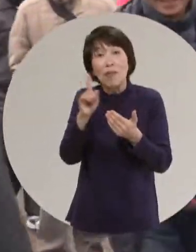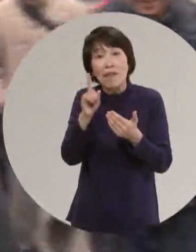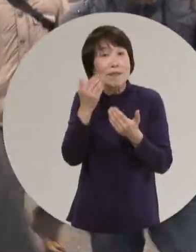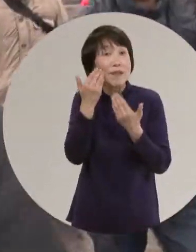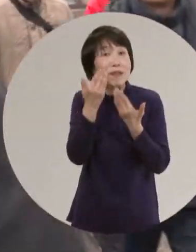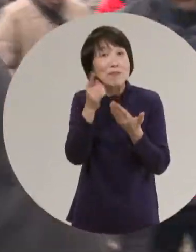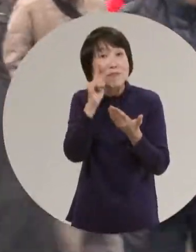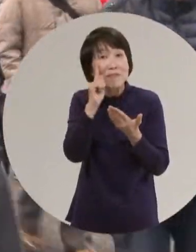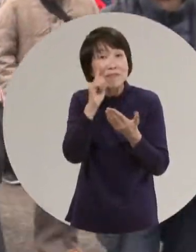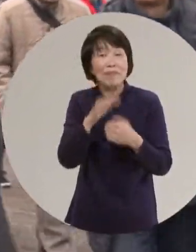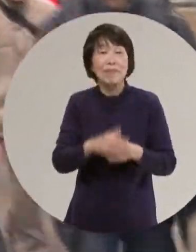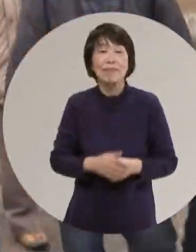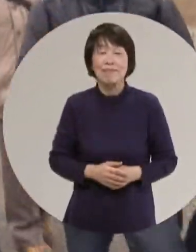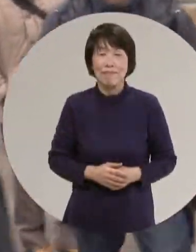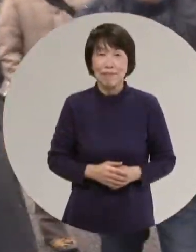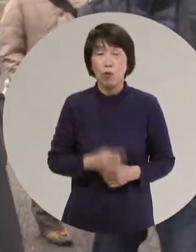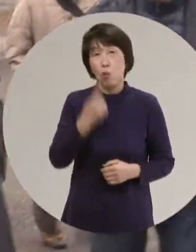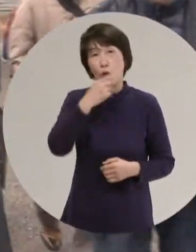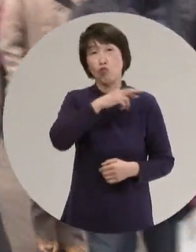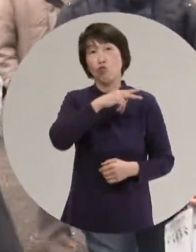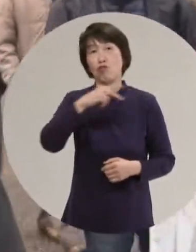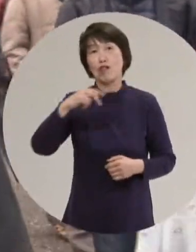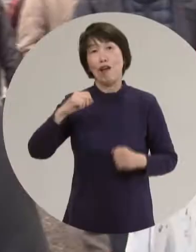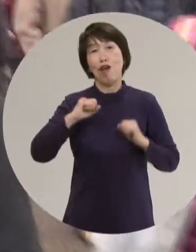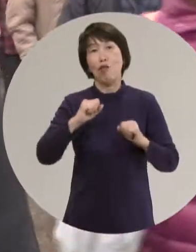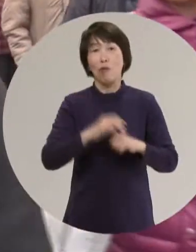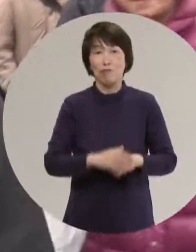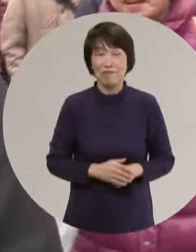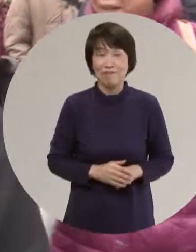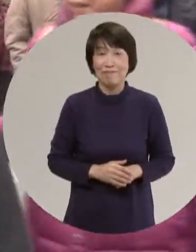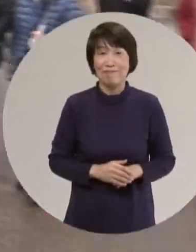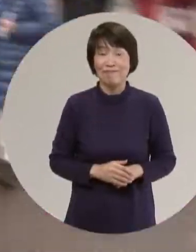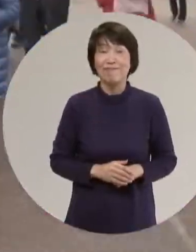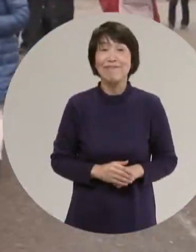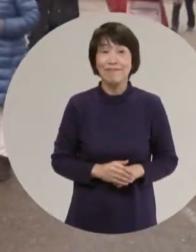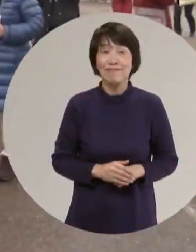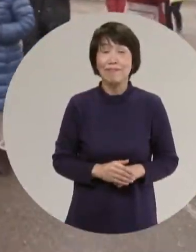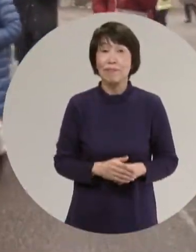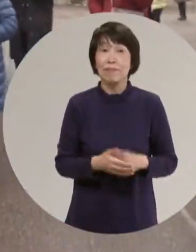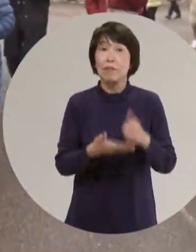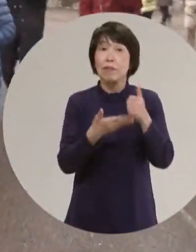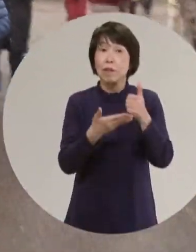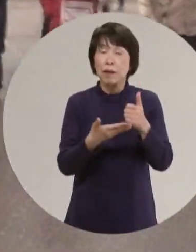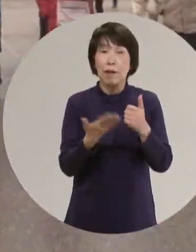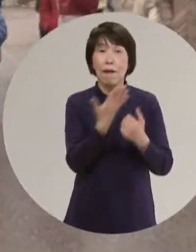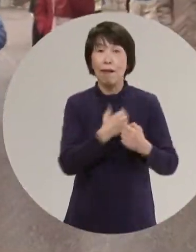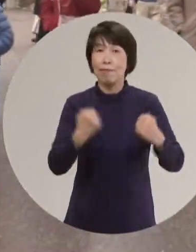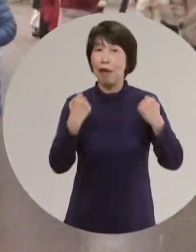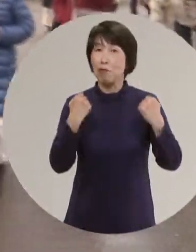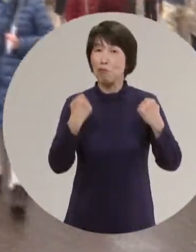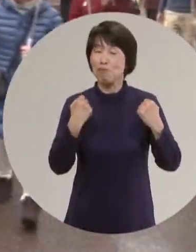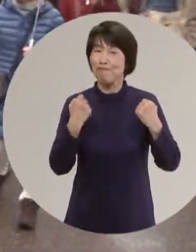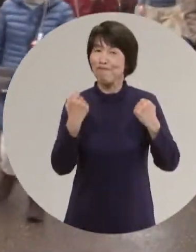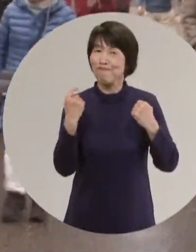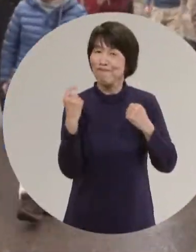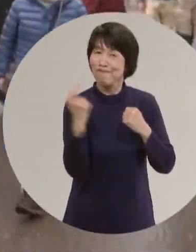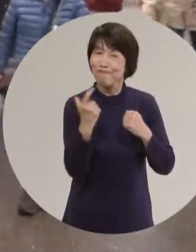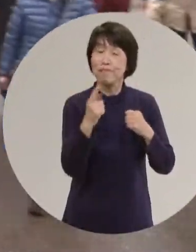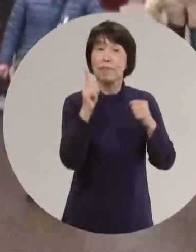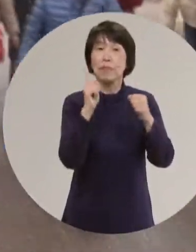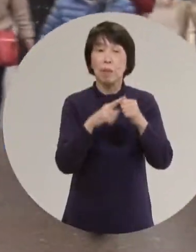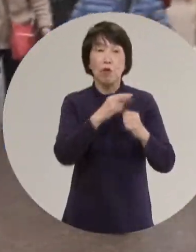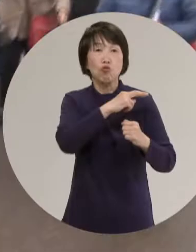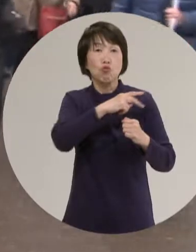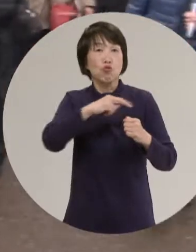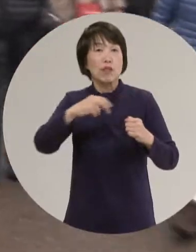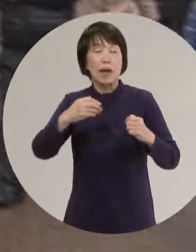について聞いてみると、 水泳してます。 実は鍋谷さん、ガイドをする体力作りのために水